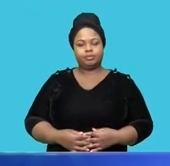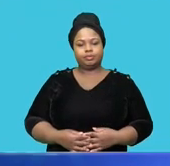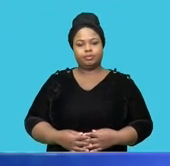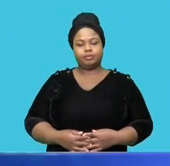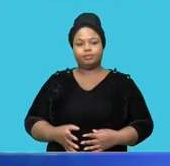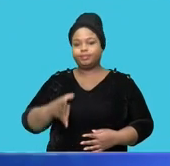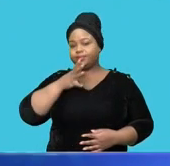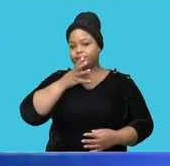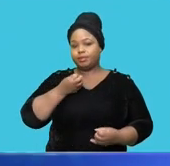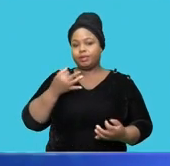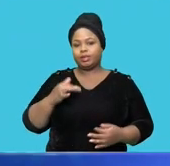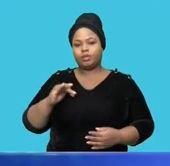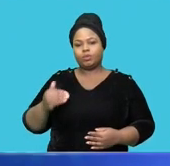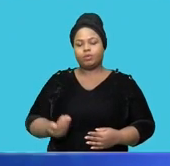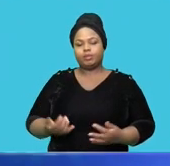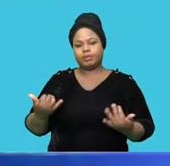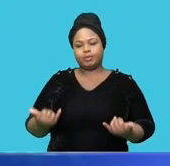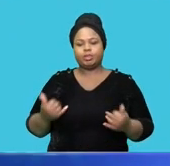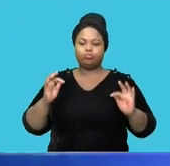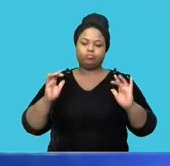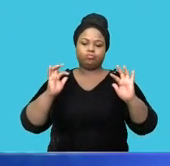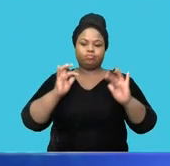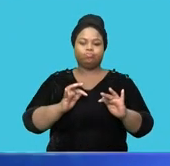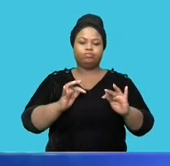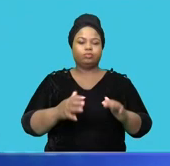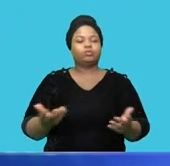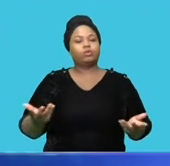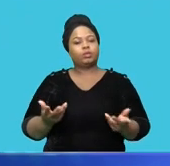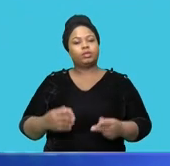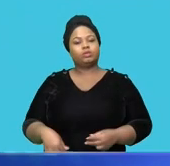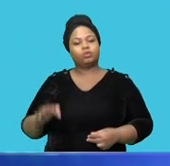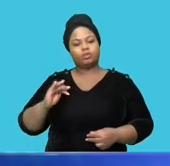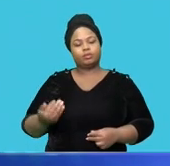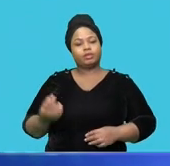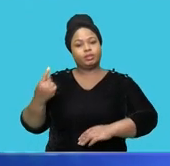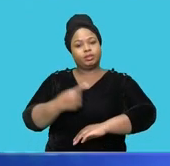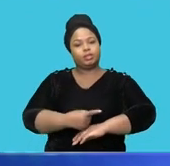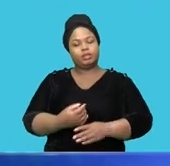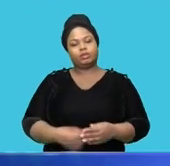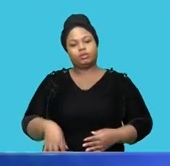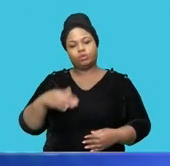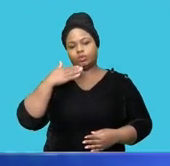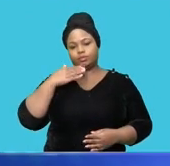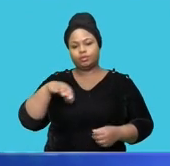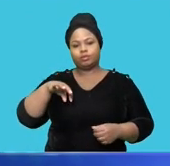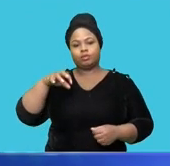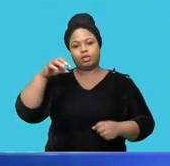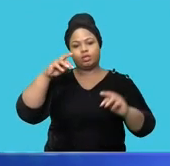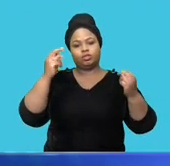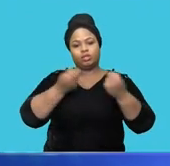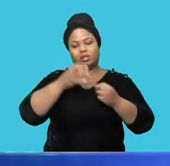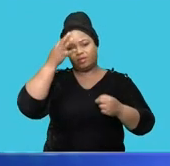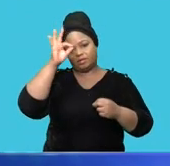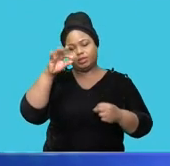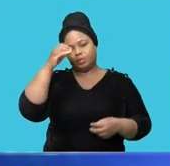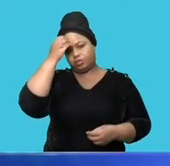Inqwaba yabantu basetyhini iphume ngobuninzi ukuya kuzimasa umsitho wosuku lwamaNina, obusingathwe ngurhulumente kazwelonke kwiZakhiwo zoMdibaniso